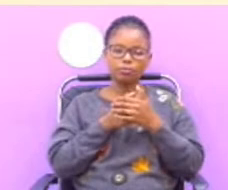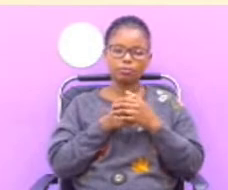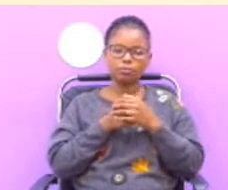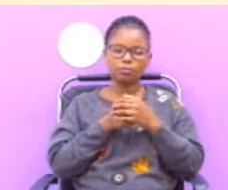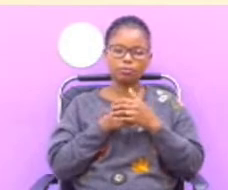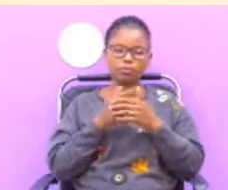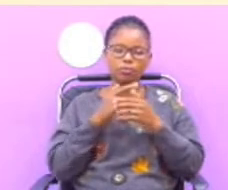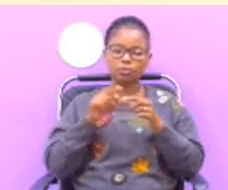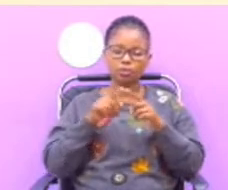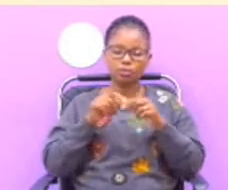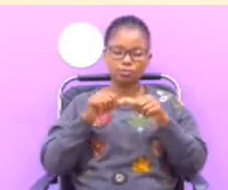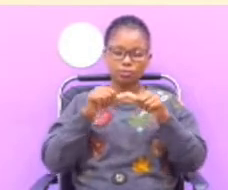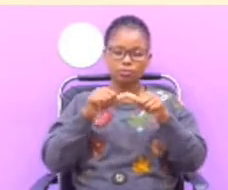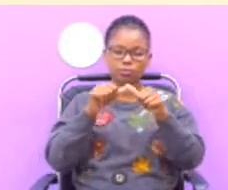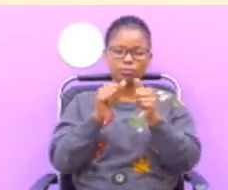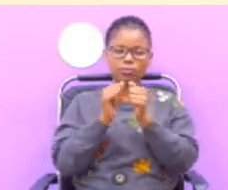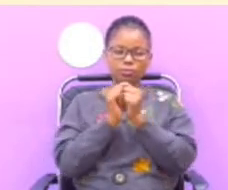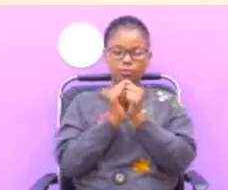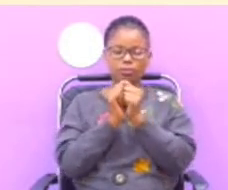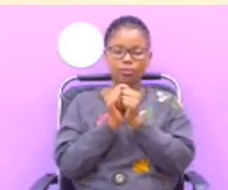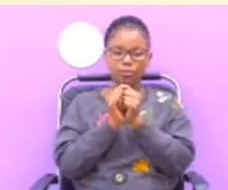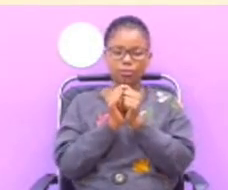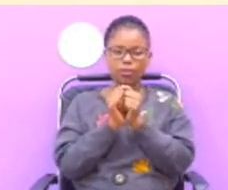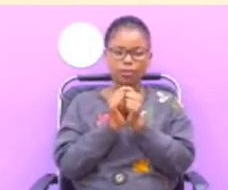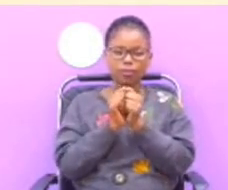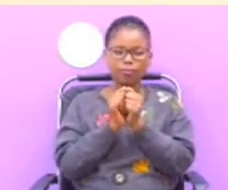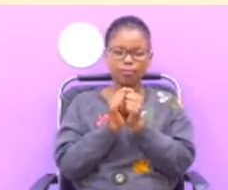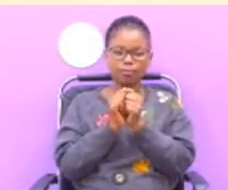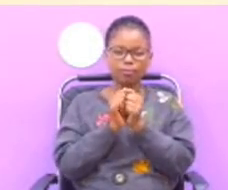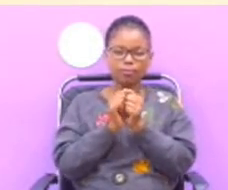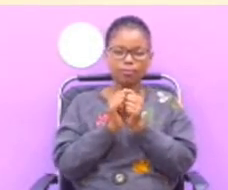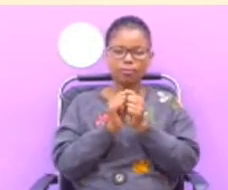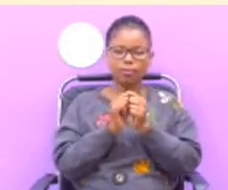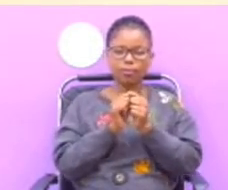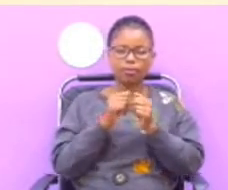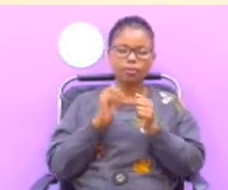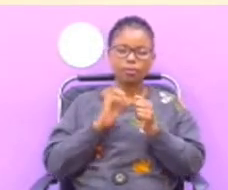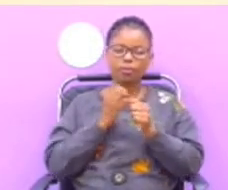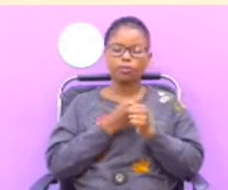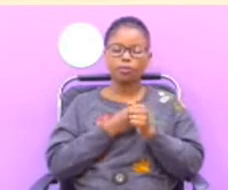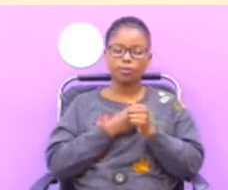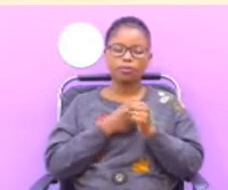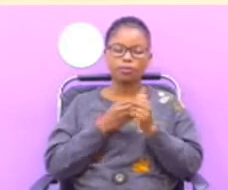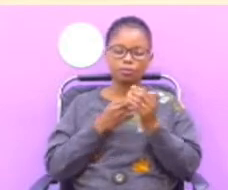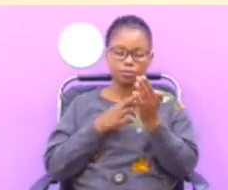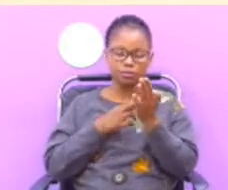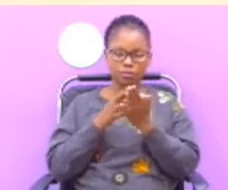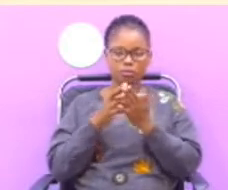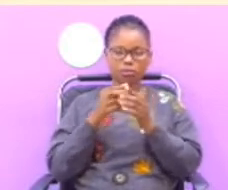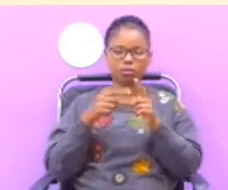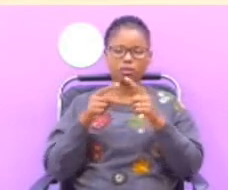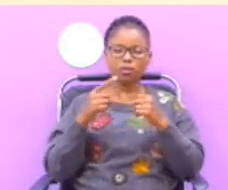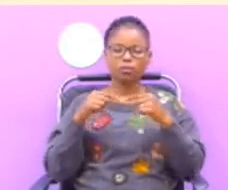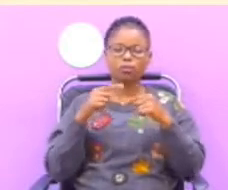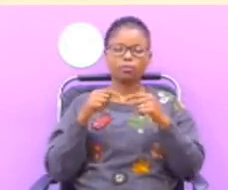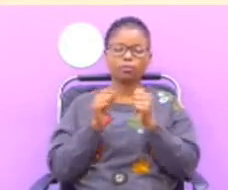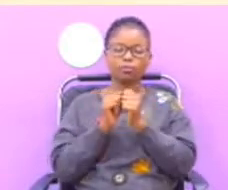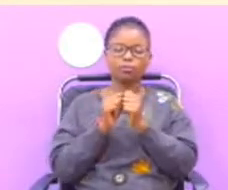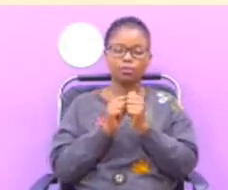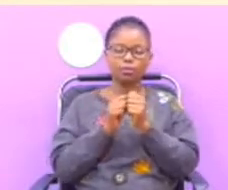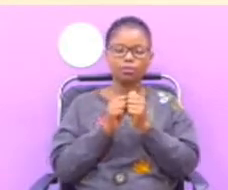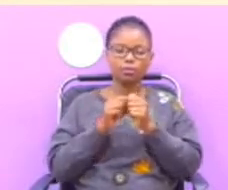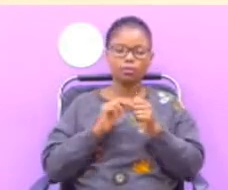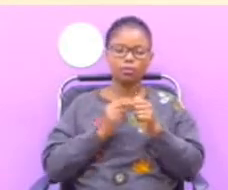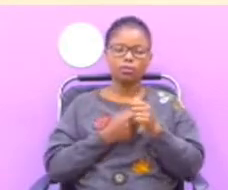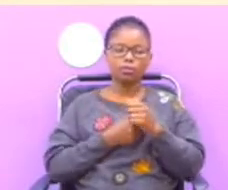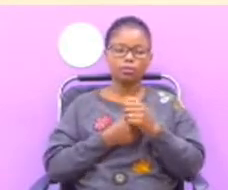witũ arotwarana hamwe na ithuĩ mũno. Wĩhokeku wa Ngai witũ ũrogĩa hamwe na ithuĩ, na tha cia Ngai witũ irogĩa hamwe na